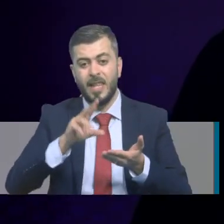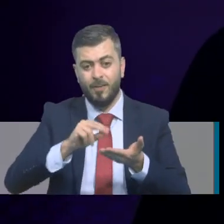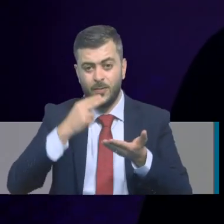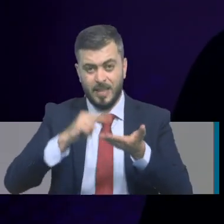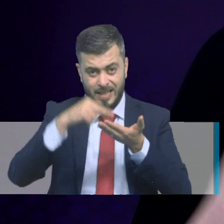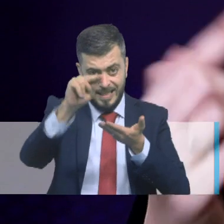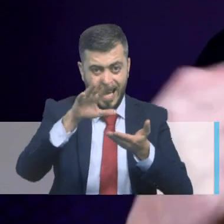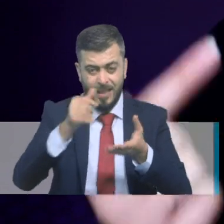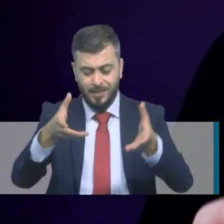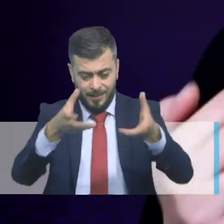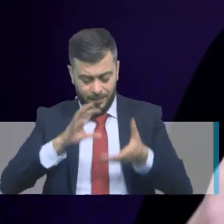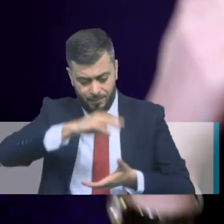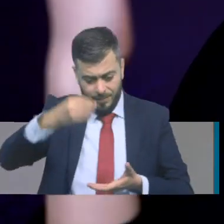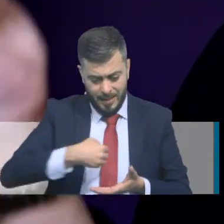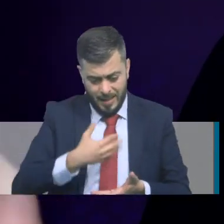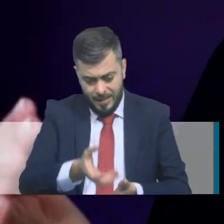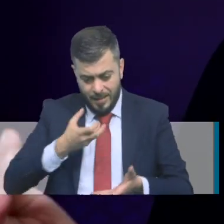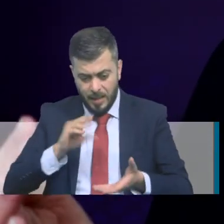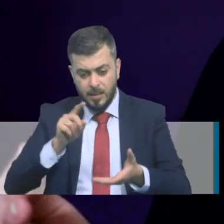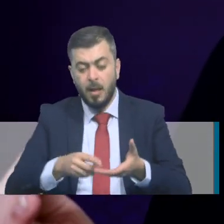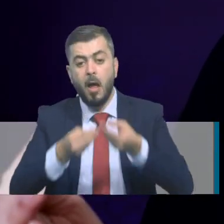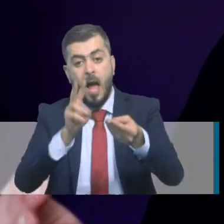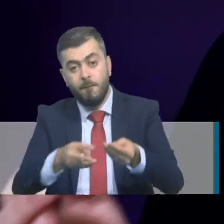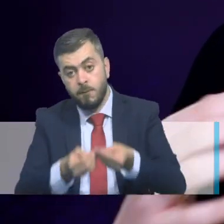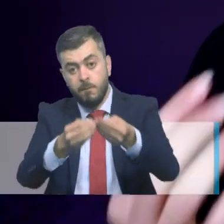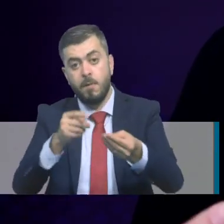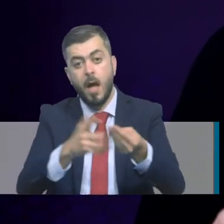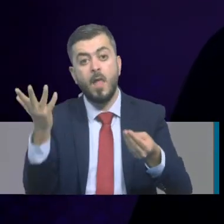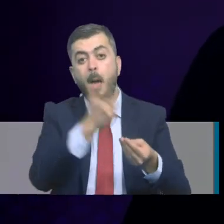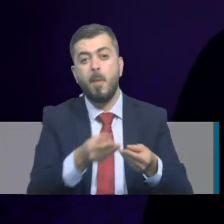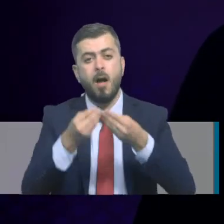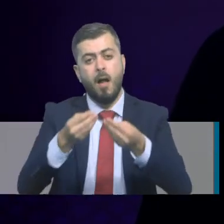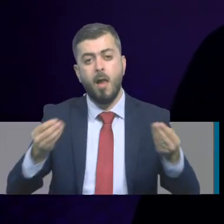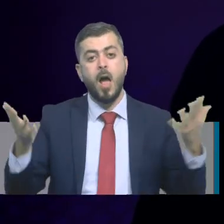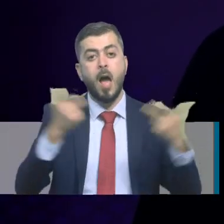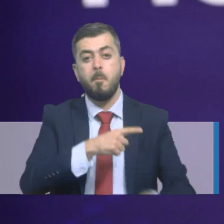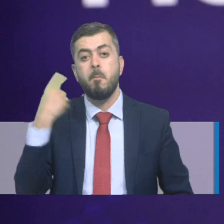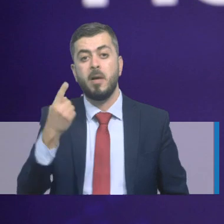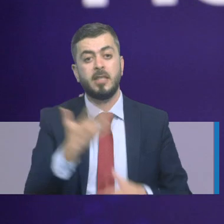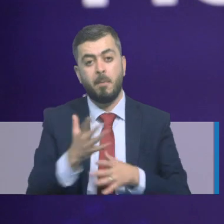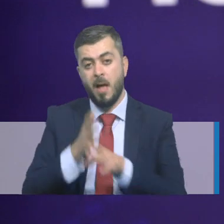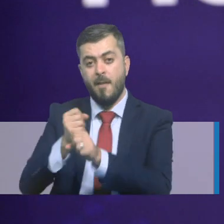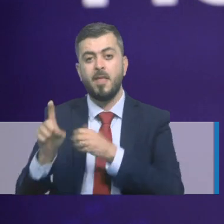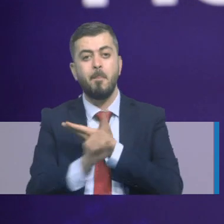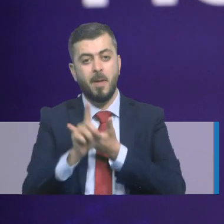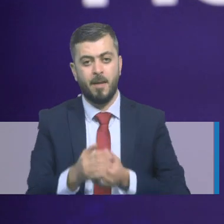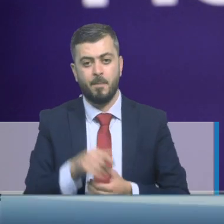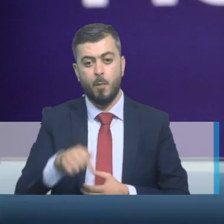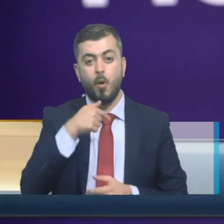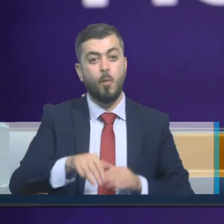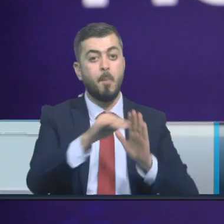يتم إعادة استخدامها مرة ومرتين إلى 100 مرة نقدر نستخدمها، فبهالطريقة نحافظ على البيئة. برنامج مميز صراحة،